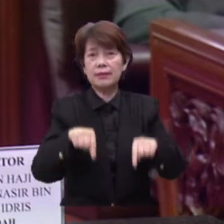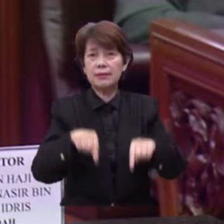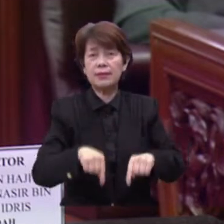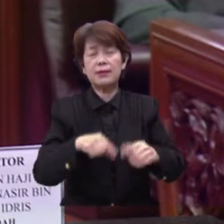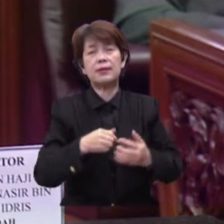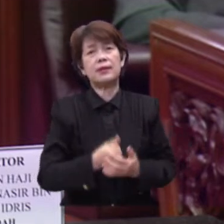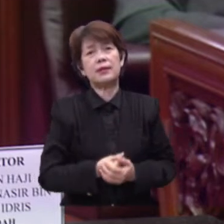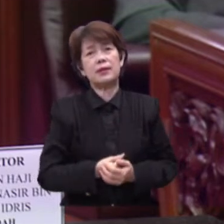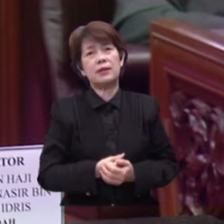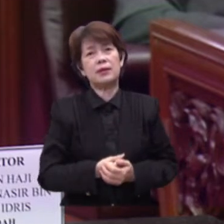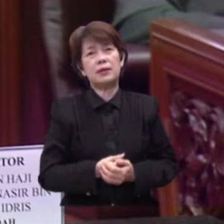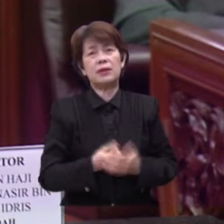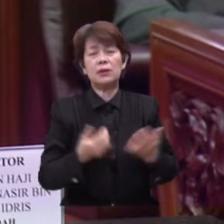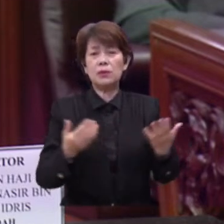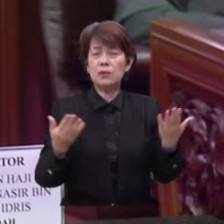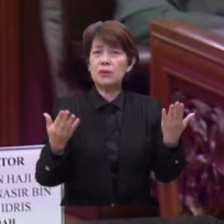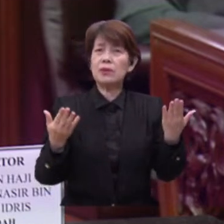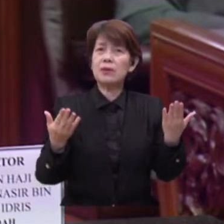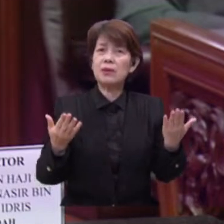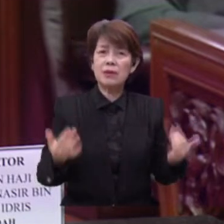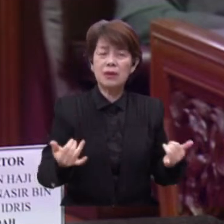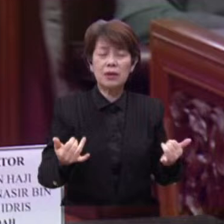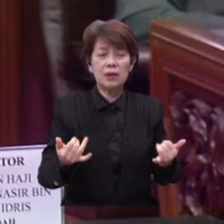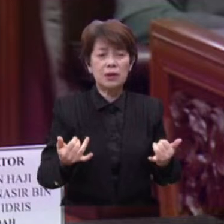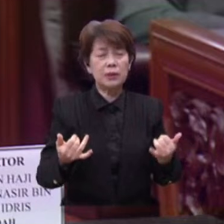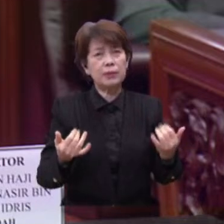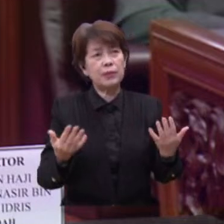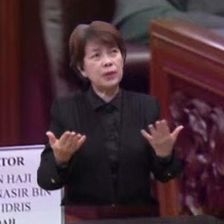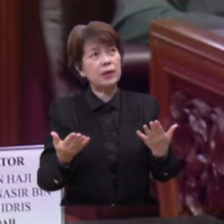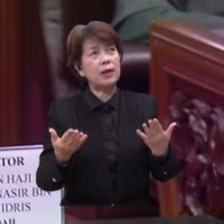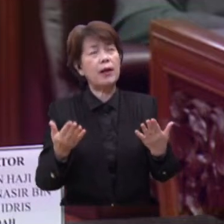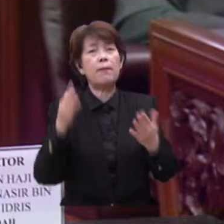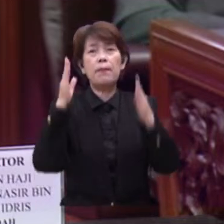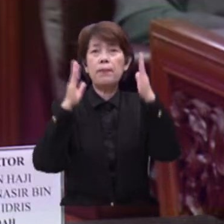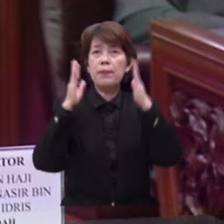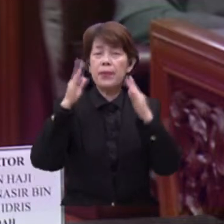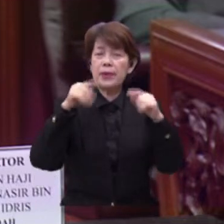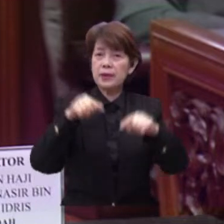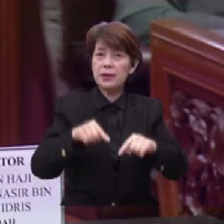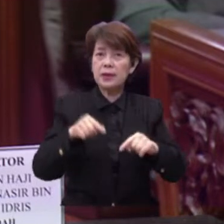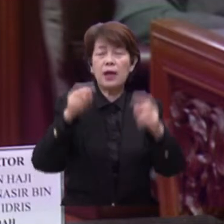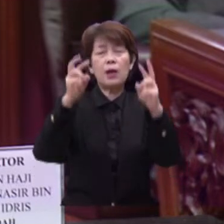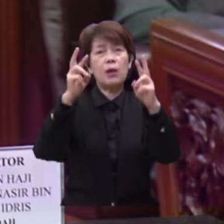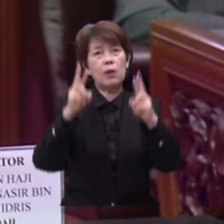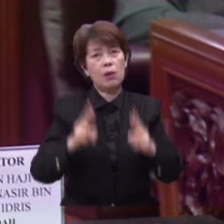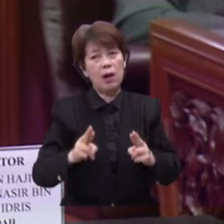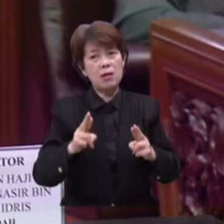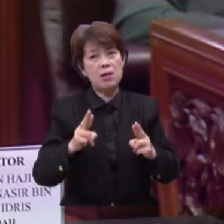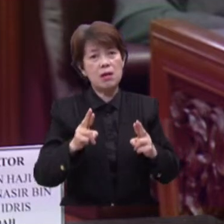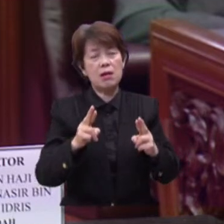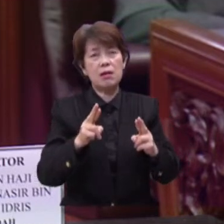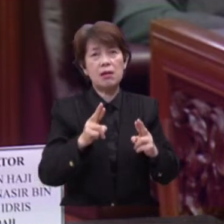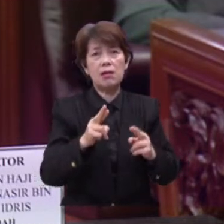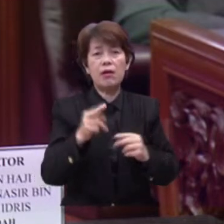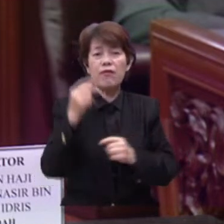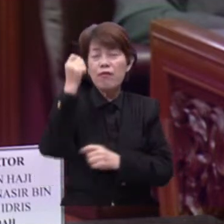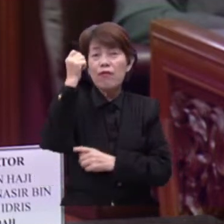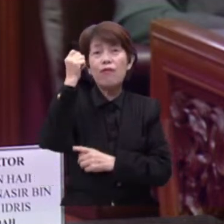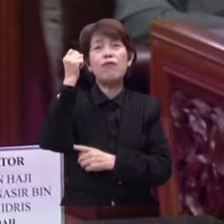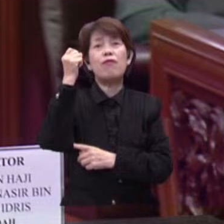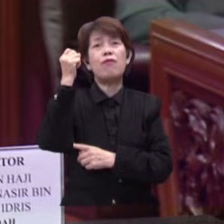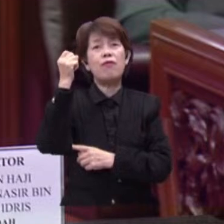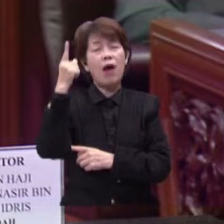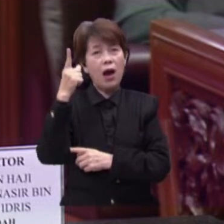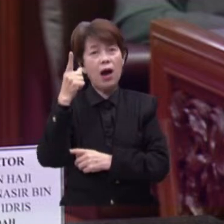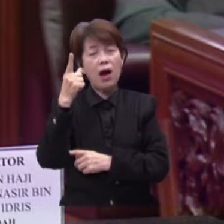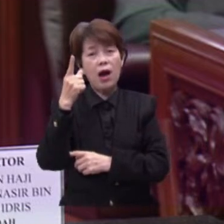sejauh mana sebenarnya di dalam negara kita ini rakyat di dalam negara kita ini paham ataupun mendapat